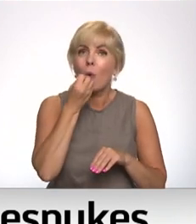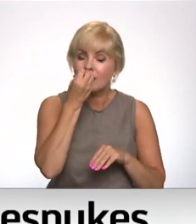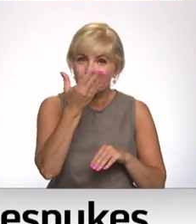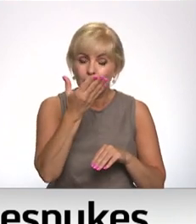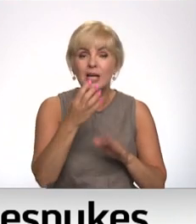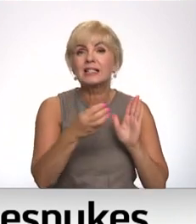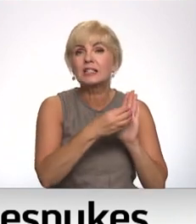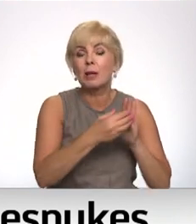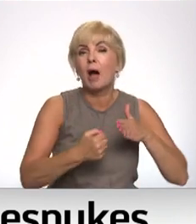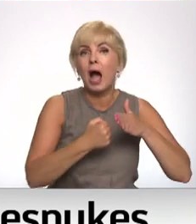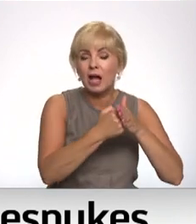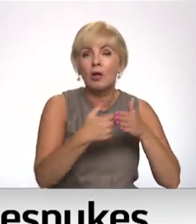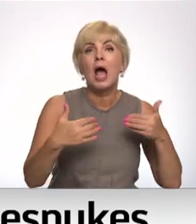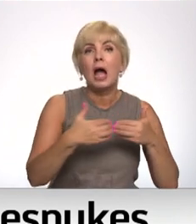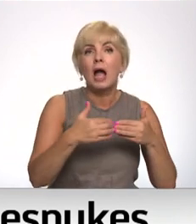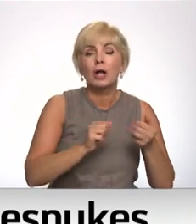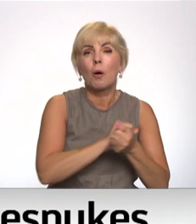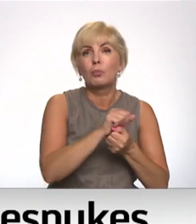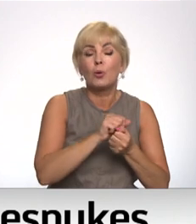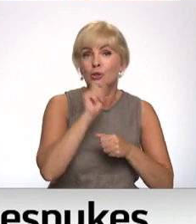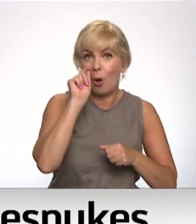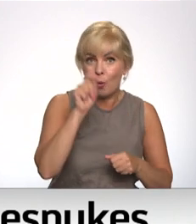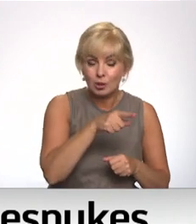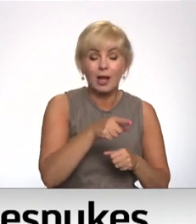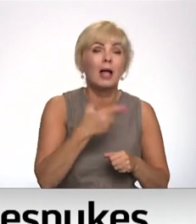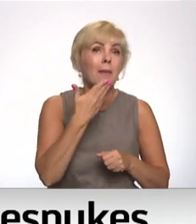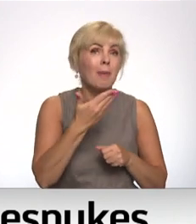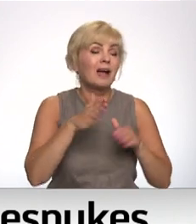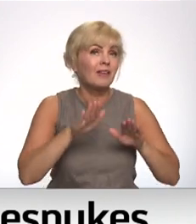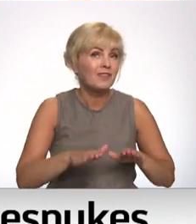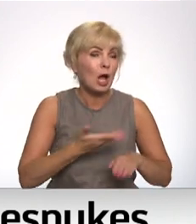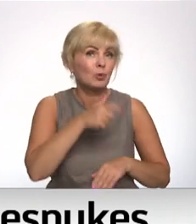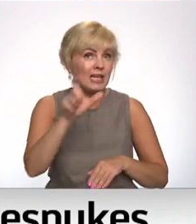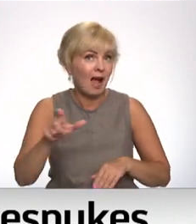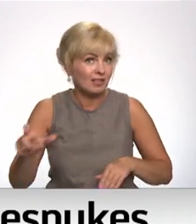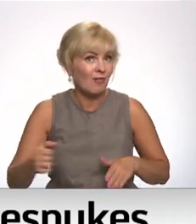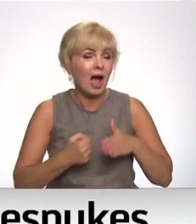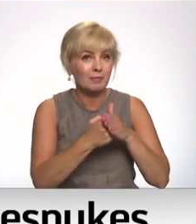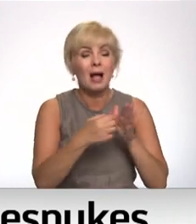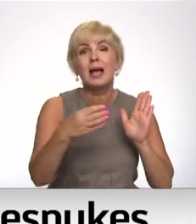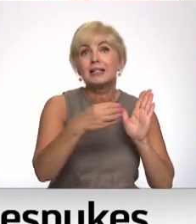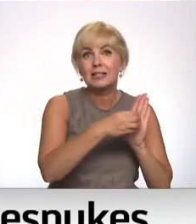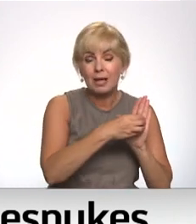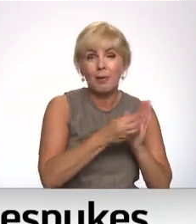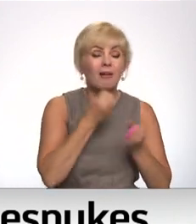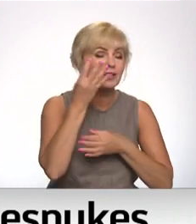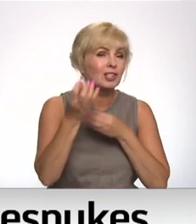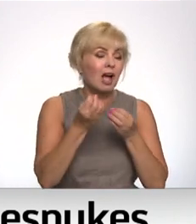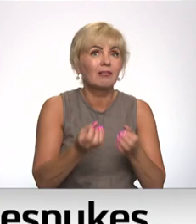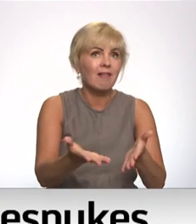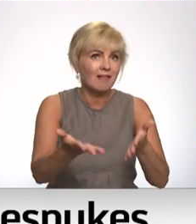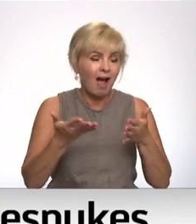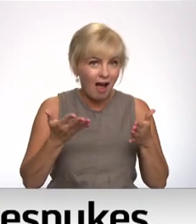simboliski atbalstot kara plosīto Ukrainu. Pateicoties vietējo iedzīvotāju atbalstam, tagad šī simbola ir ziedēšanas krāšņuma